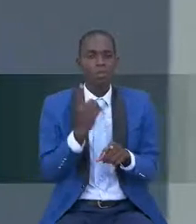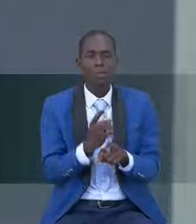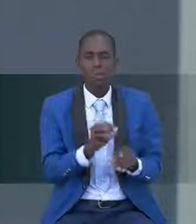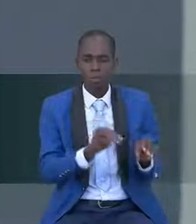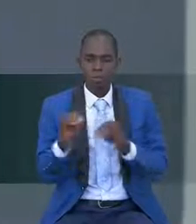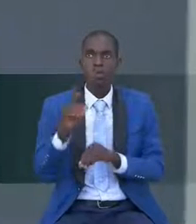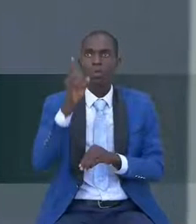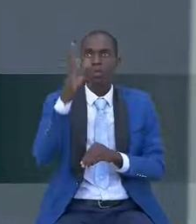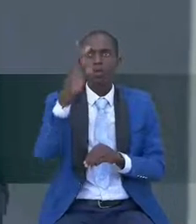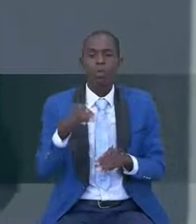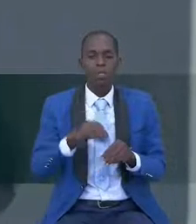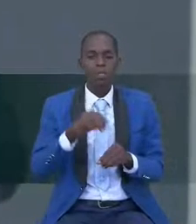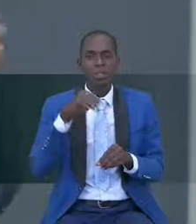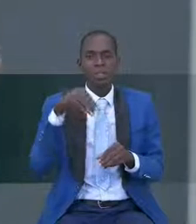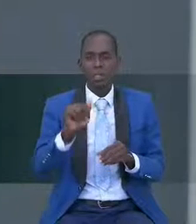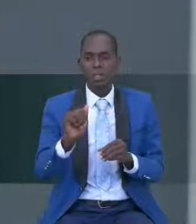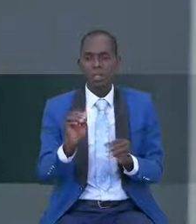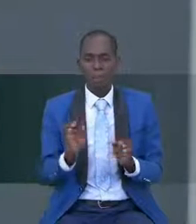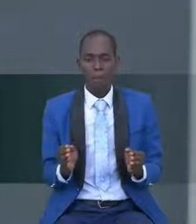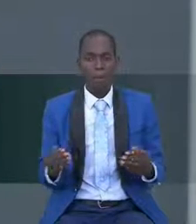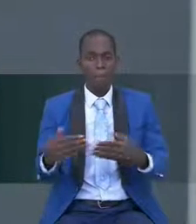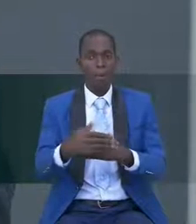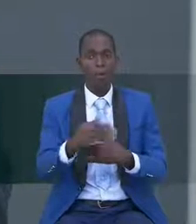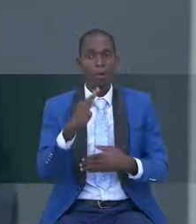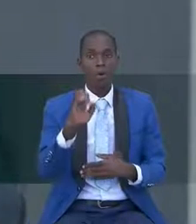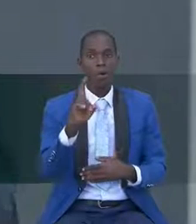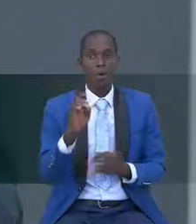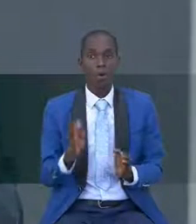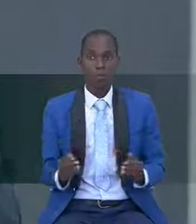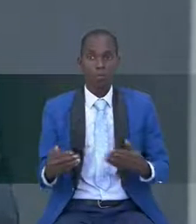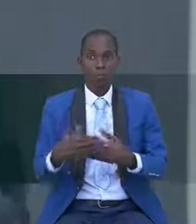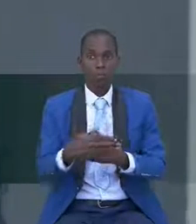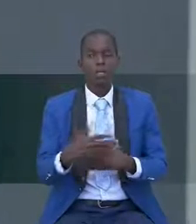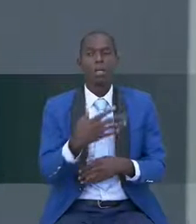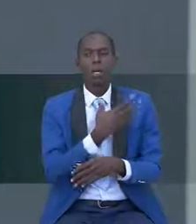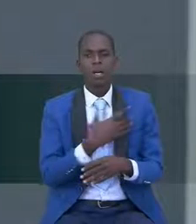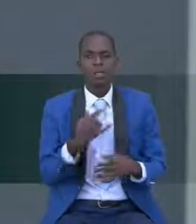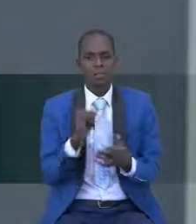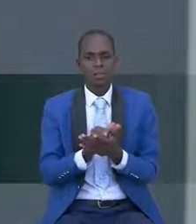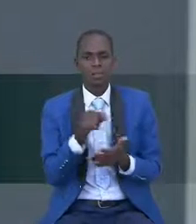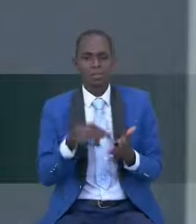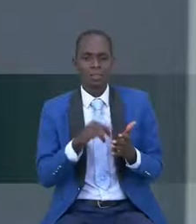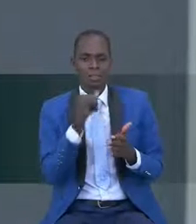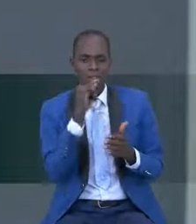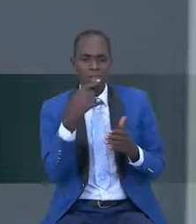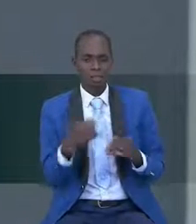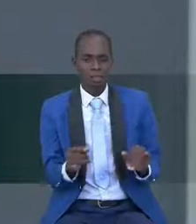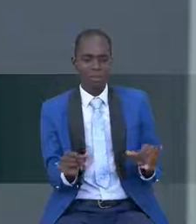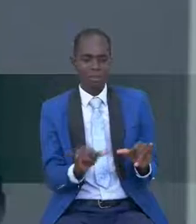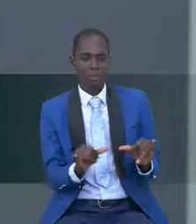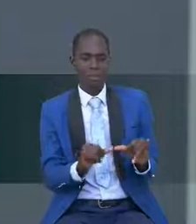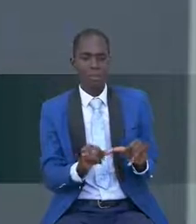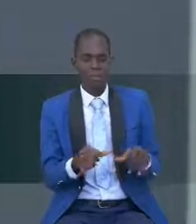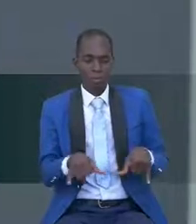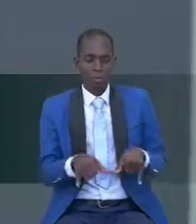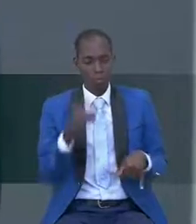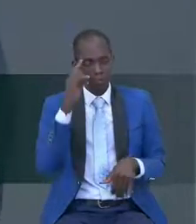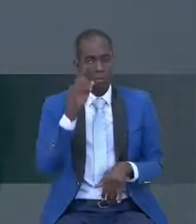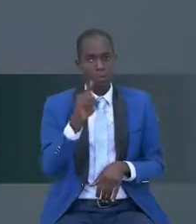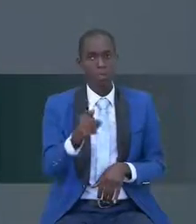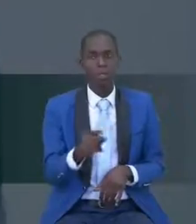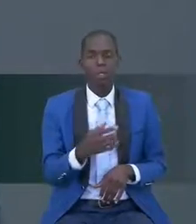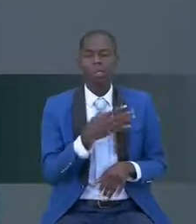vous ne pouvez pas le mettre dans une boîte et dire voici les périmètres et le territoire de Dieu. Non, il est illimité. Et